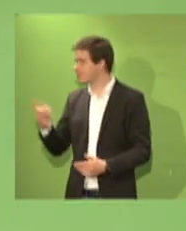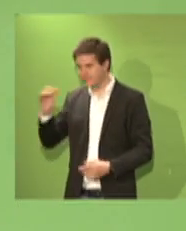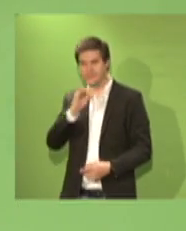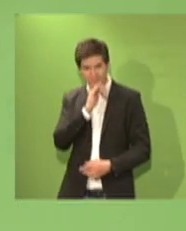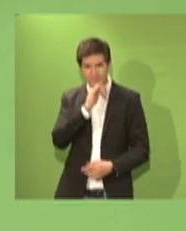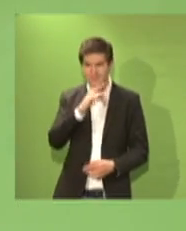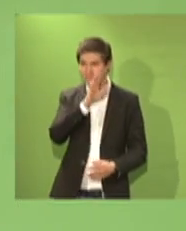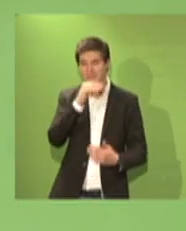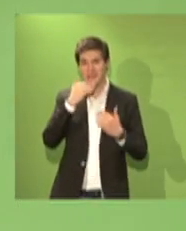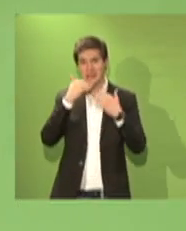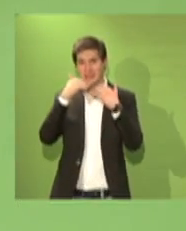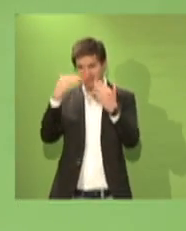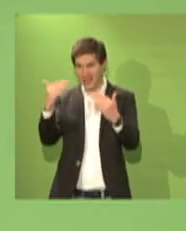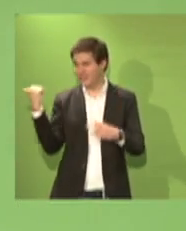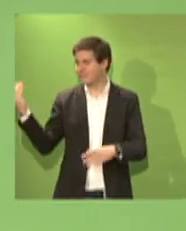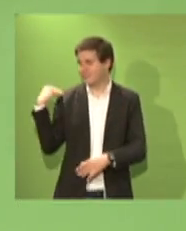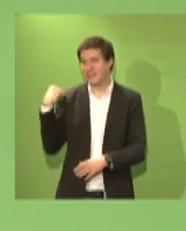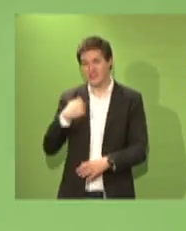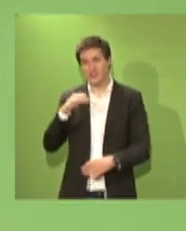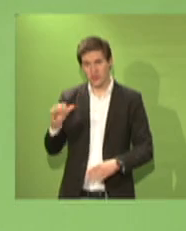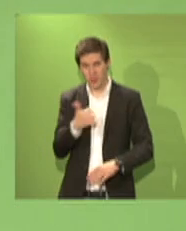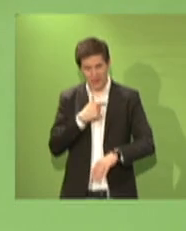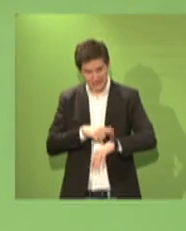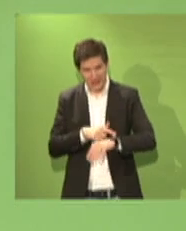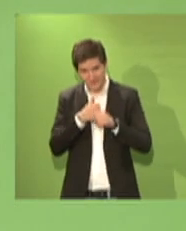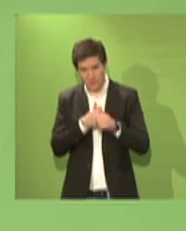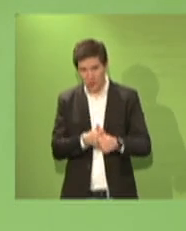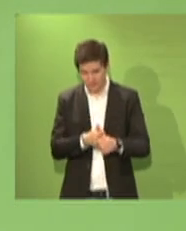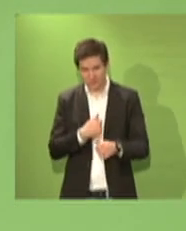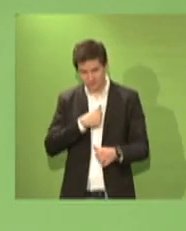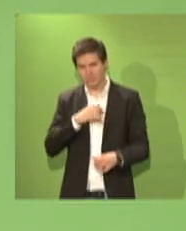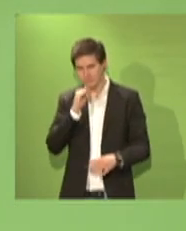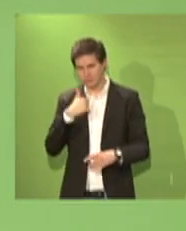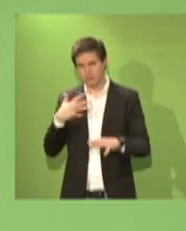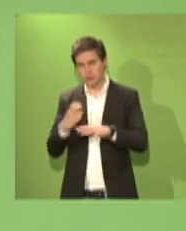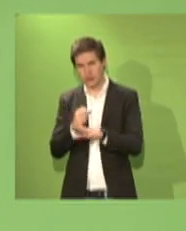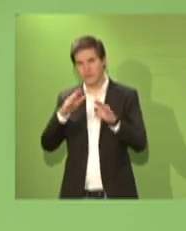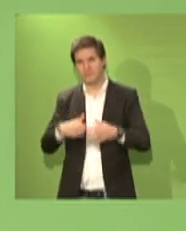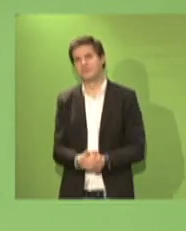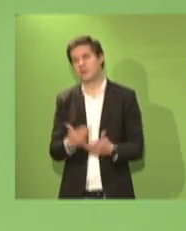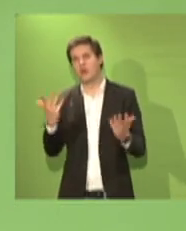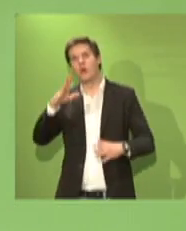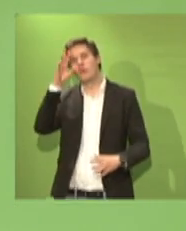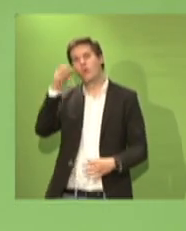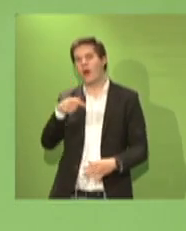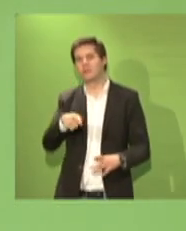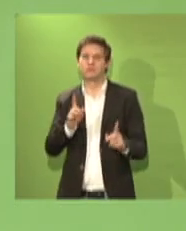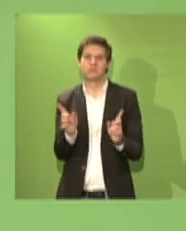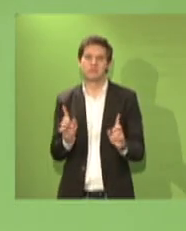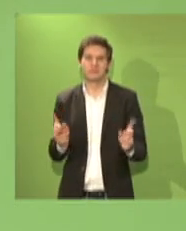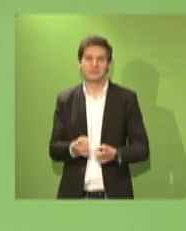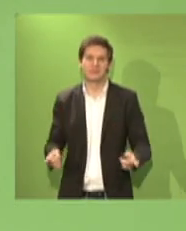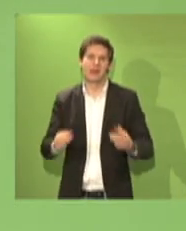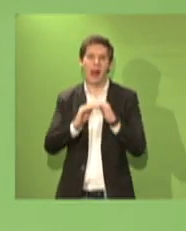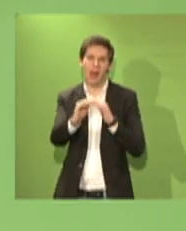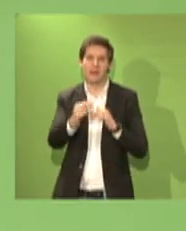Wiebke, liebe Freundinnen und Freunde, auf die Zeit zu achten. Das sage ich auch zu. Köln ist auch nicht ländlicher Raum. Barbara mit Mülheim, aber ich komme aus dem